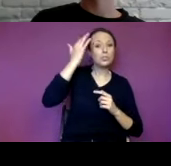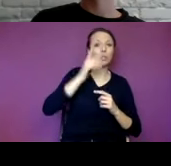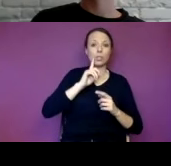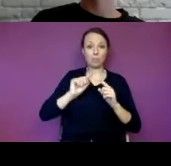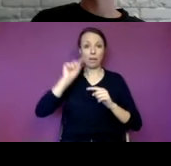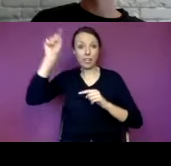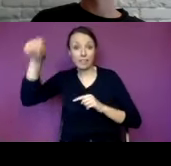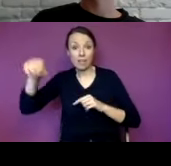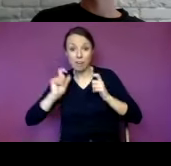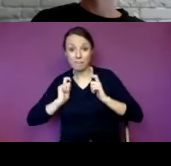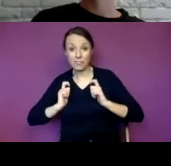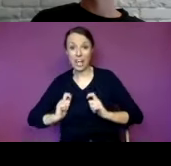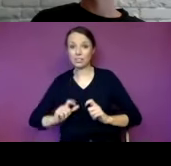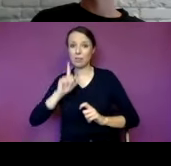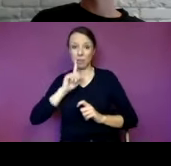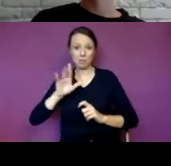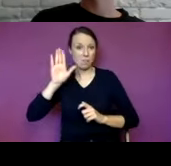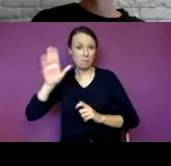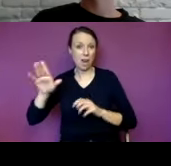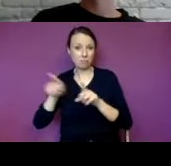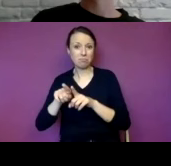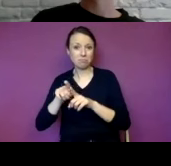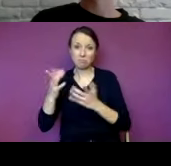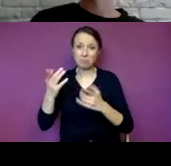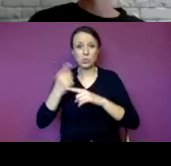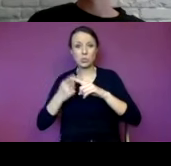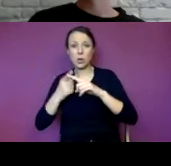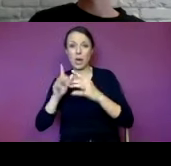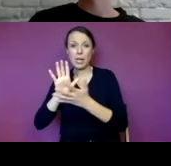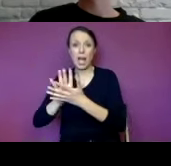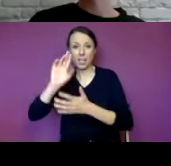które mają również tendencję do tego, żeby wspominać